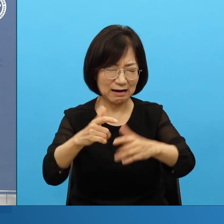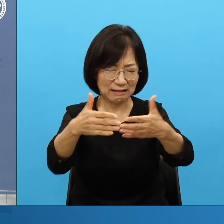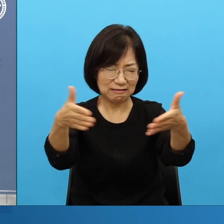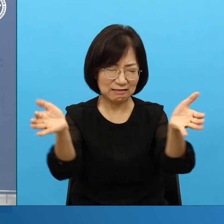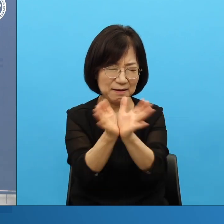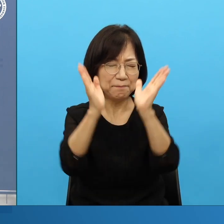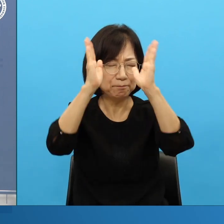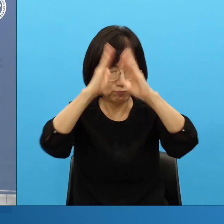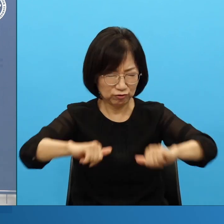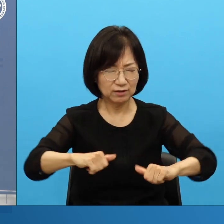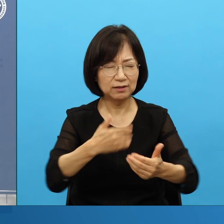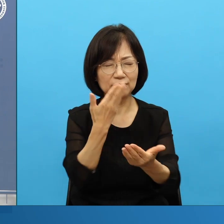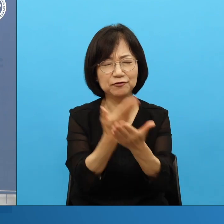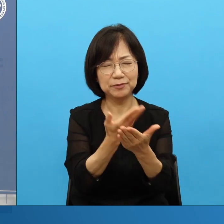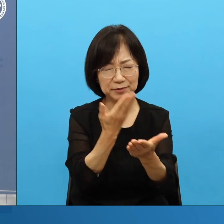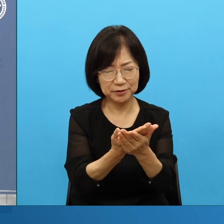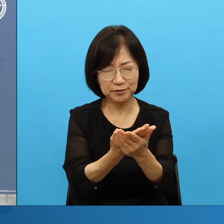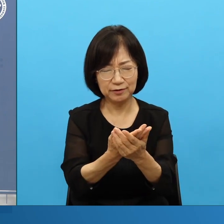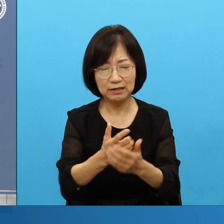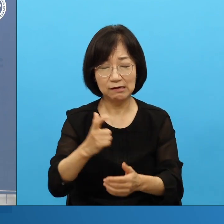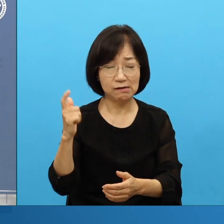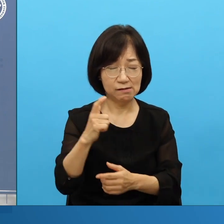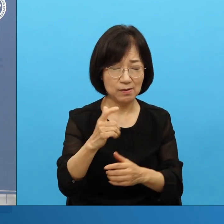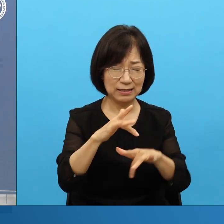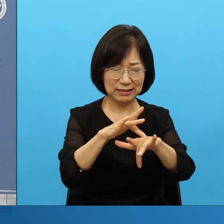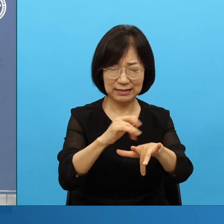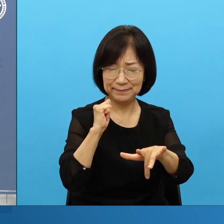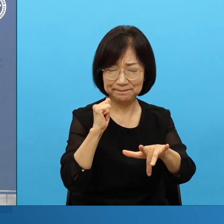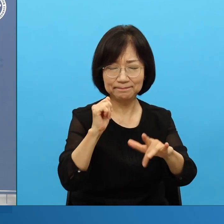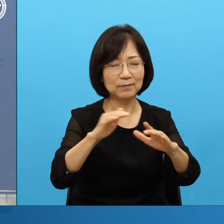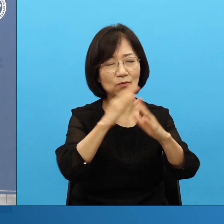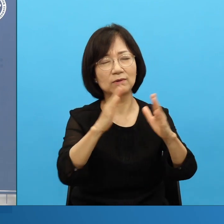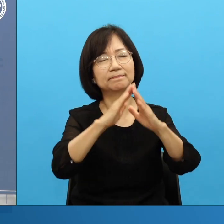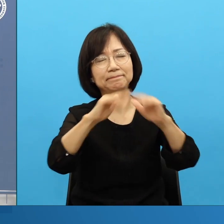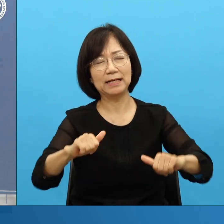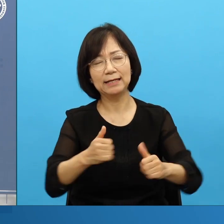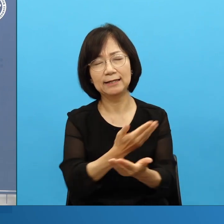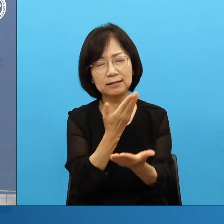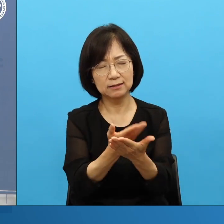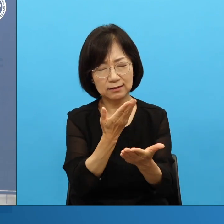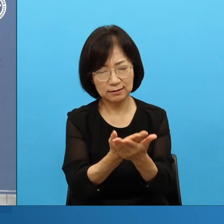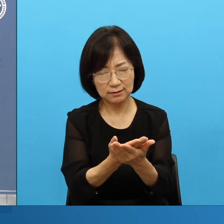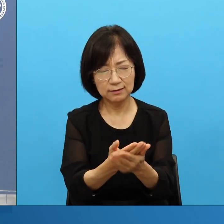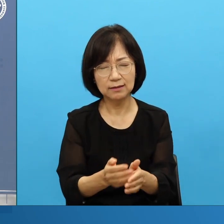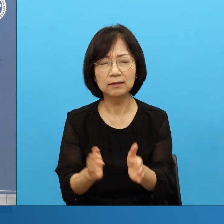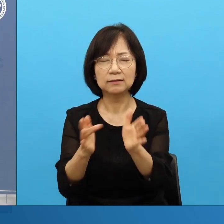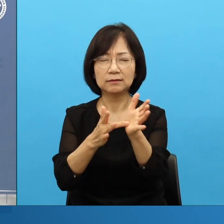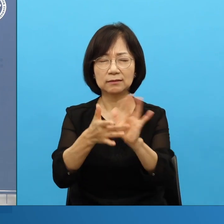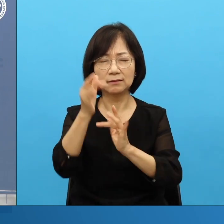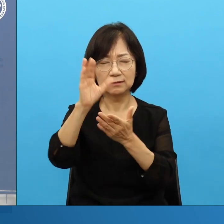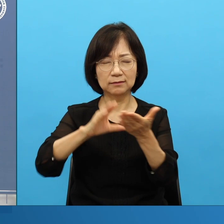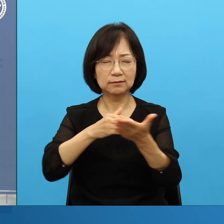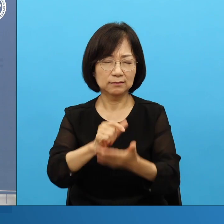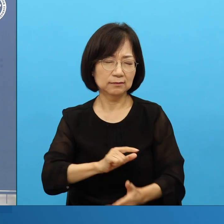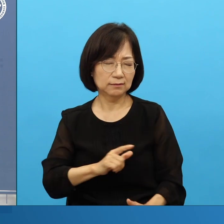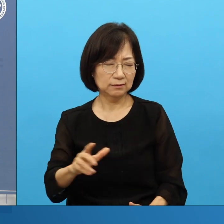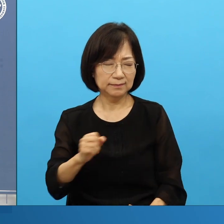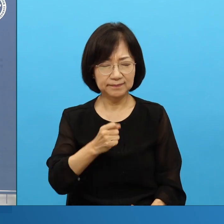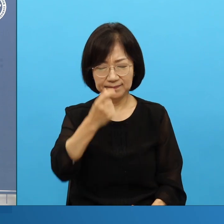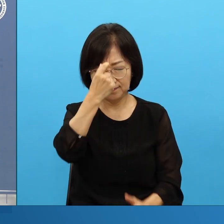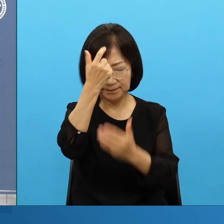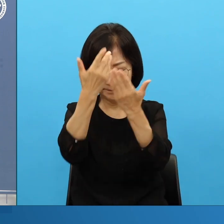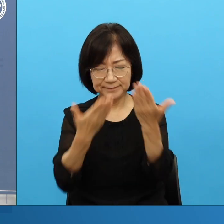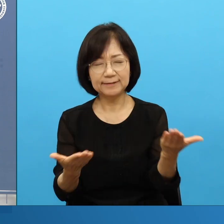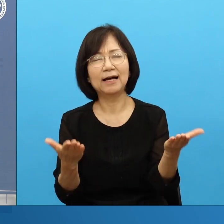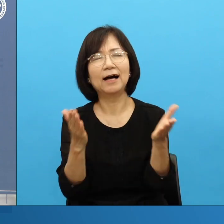strongholds of 견고한 Satan. 사단의 진을 파하게 해 May we destroy 주옵소서. all the strongholds and the partisans of Satan. 예수 그리스도 이름으로 기도하옵나이다. In Jesus